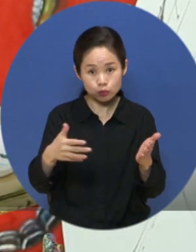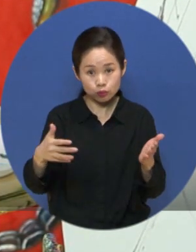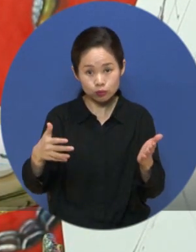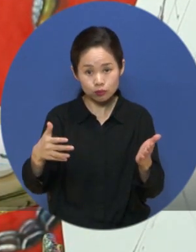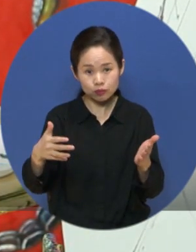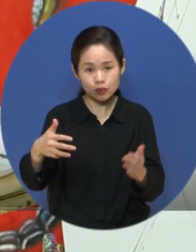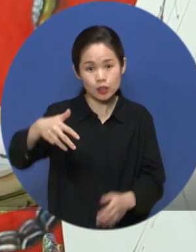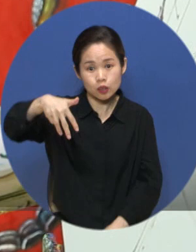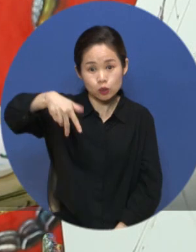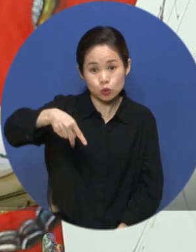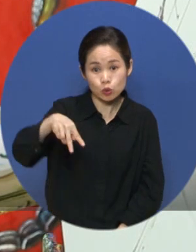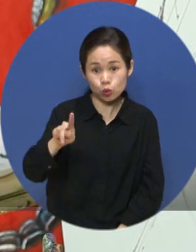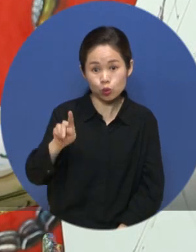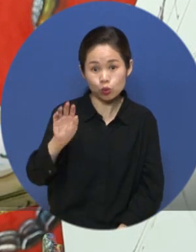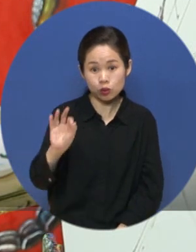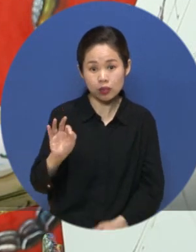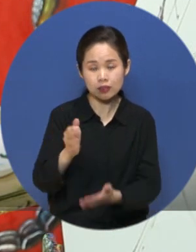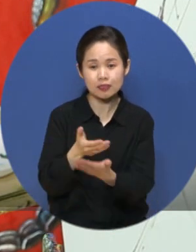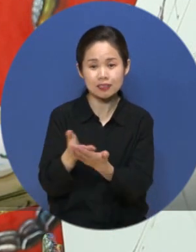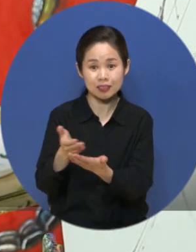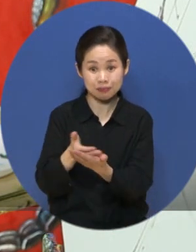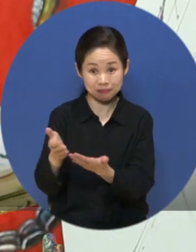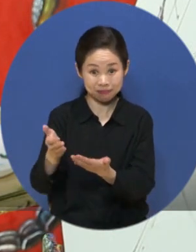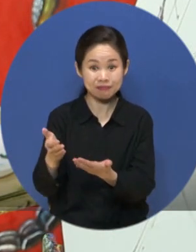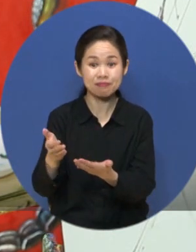기생적인 표현들이 그렸습니다.